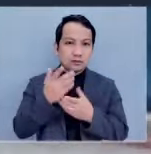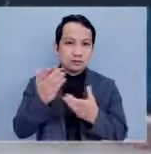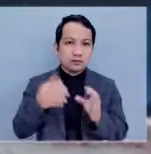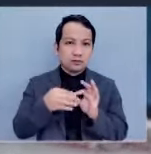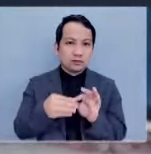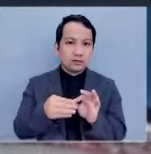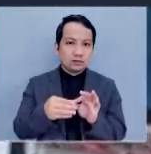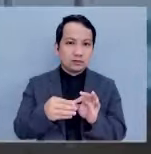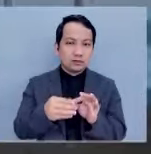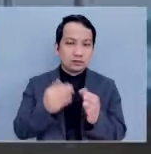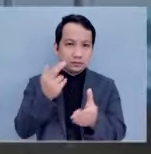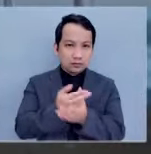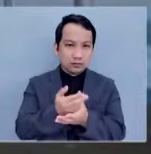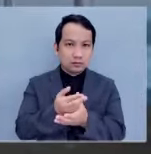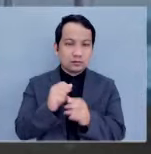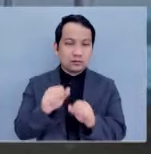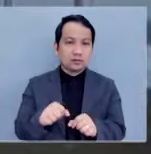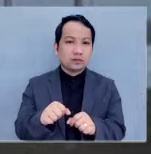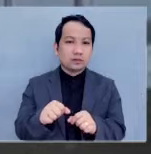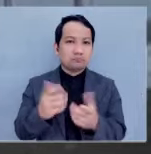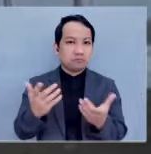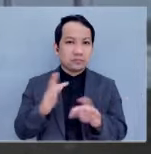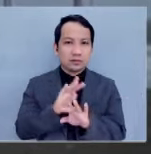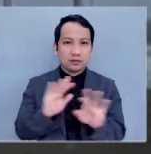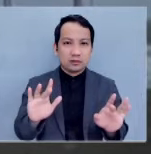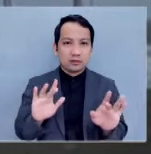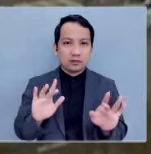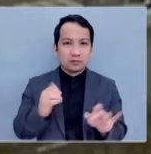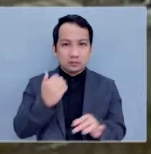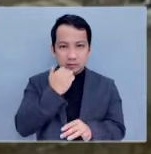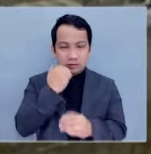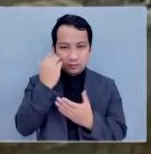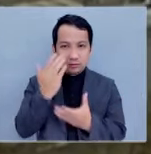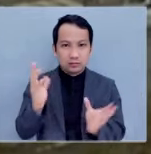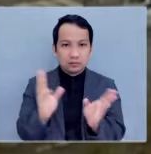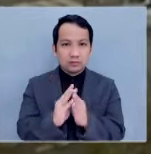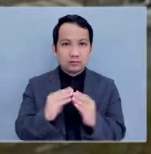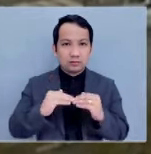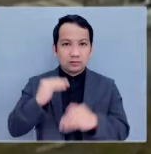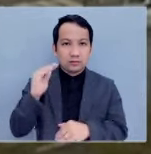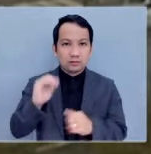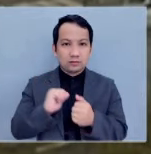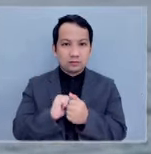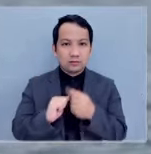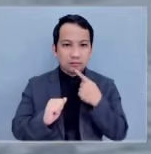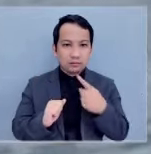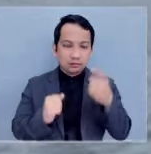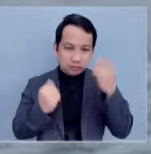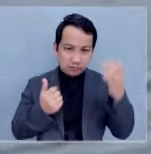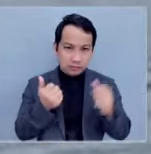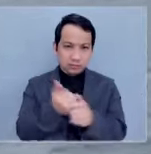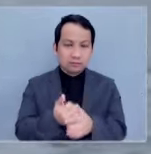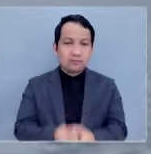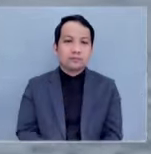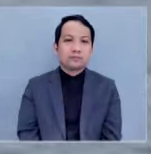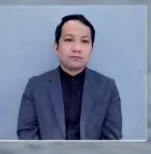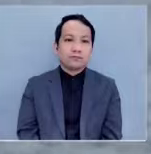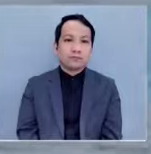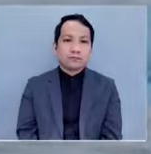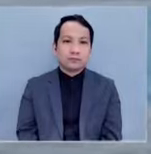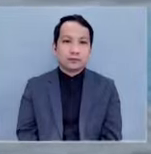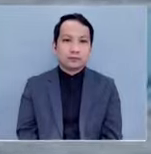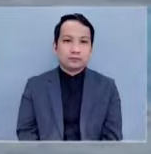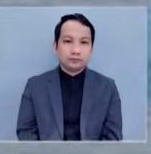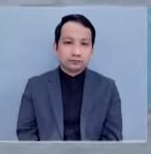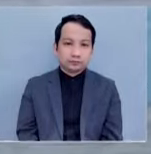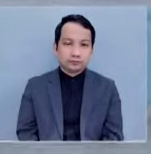mga otoridad doon. Wala namang nakitang irregularidad sa mga nuclear power plant doon matapos ang lindol. Pero inaasahan na rin ang sunod-sunod at